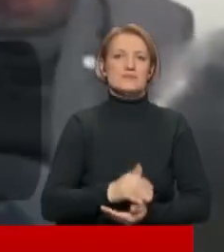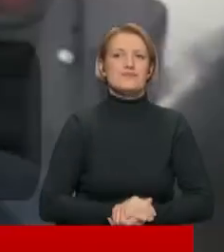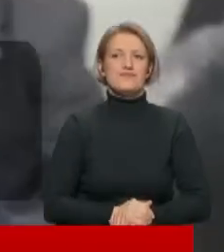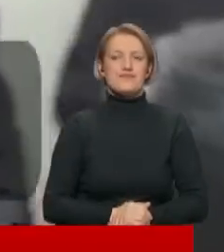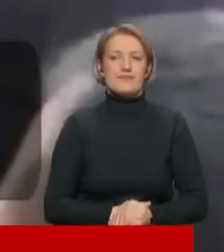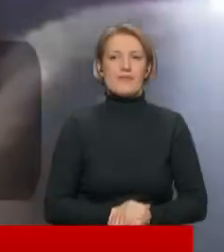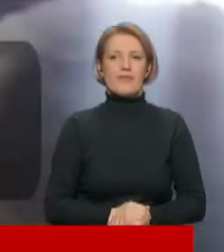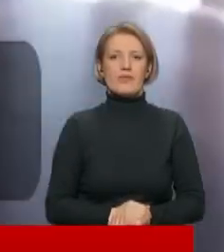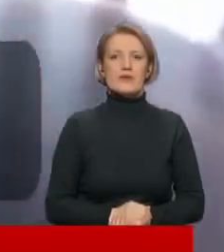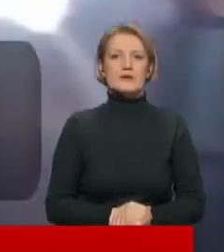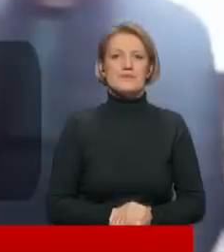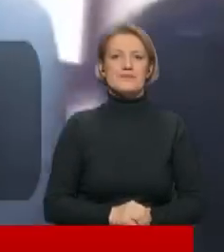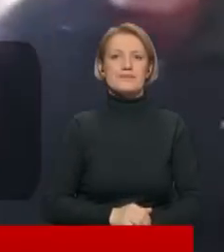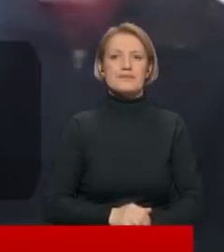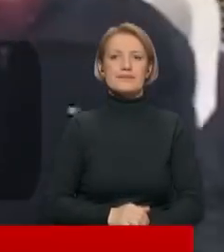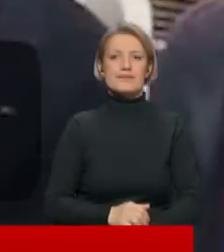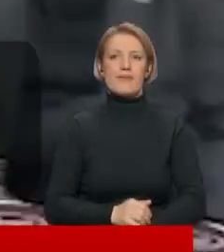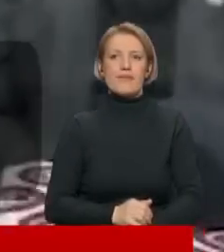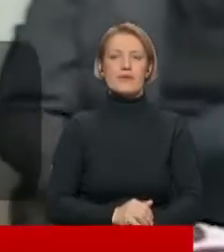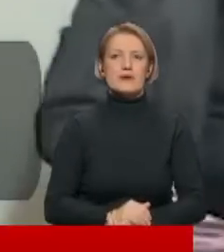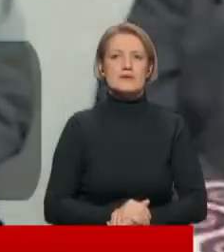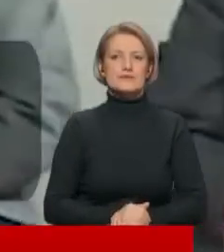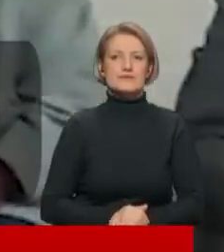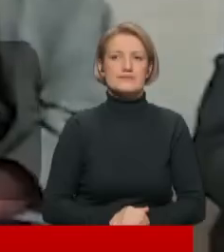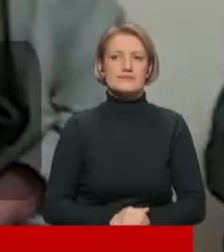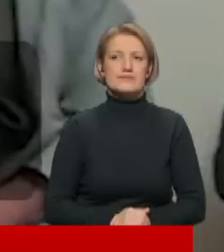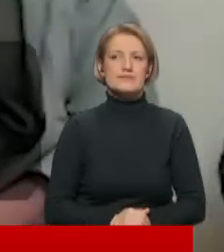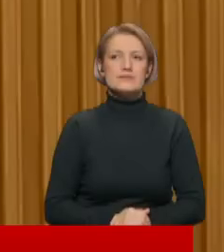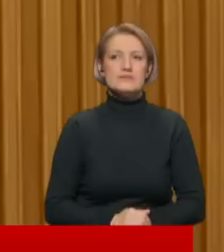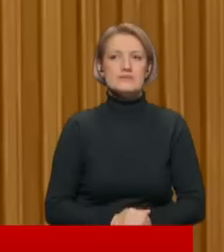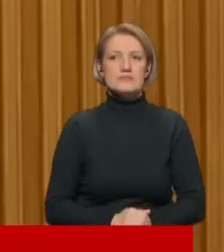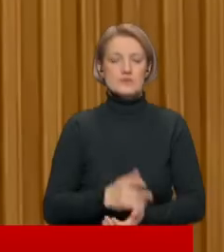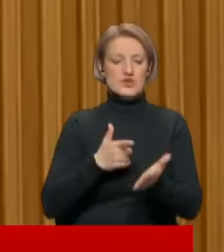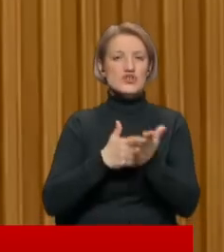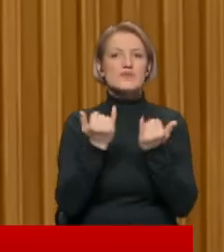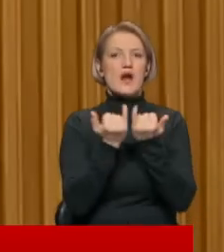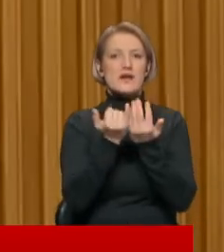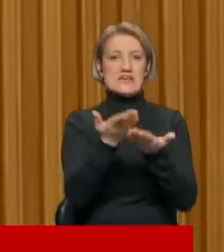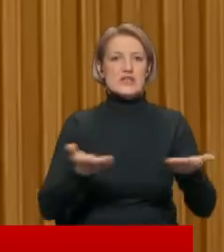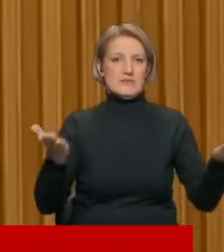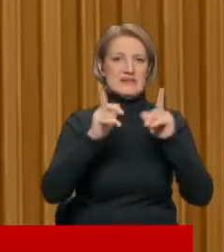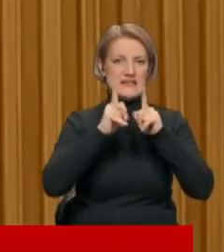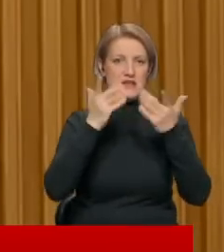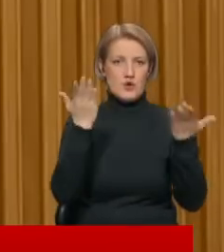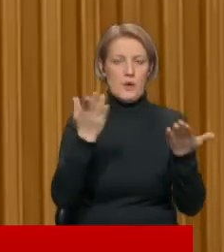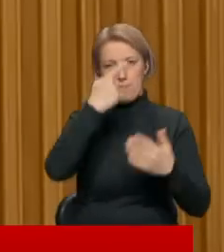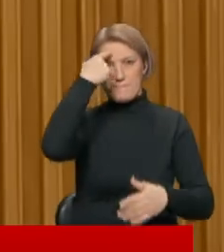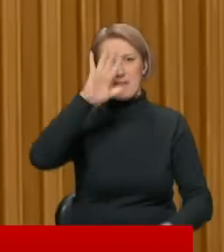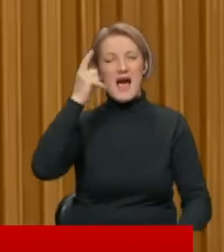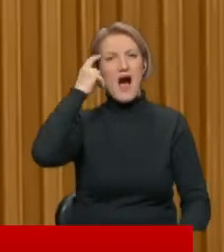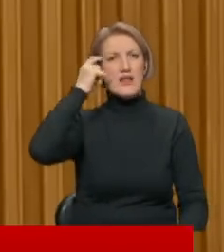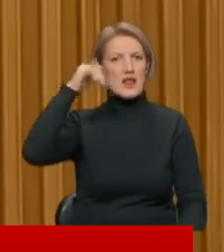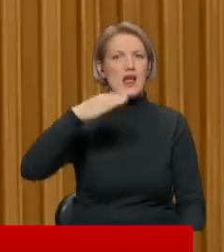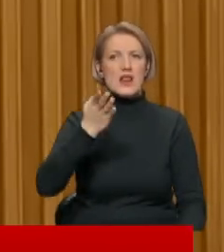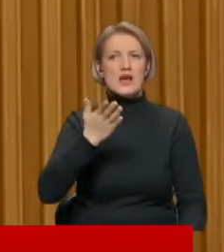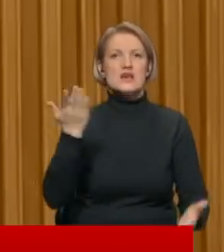tarım bakanımız var bize bakmıyor kendine bak Çiftçi kardeşlerime sesleneyim belki aklınıza